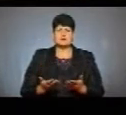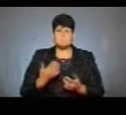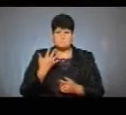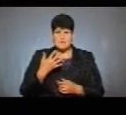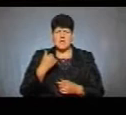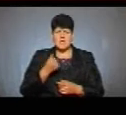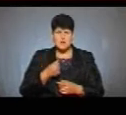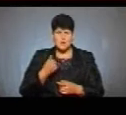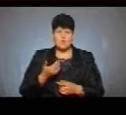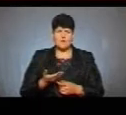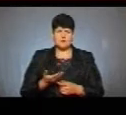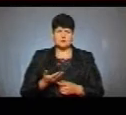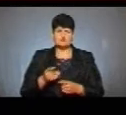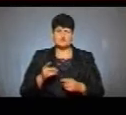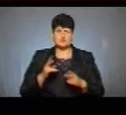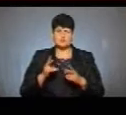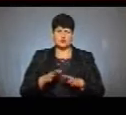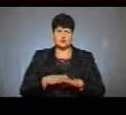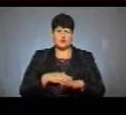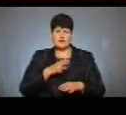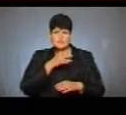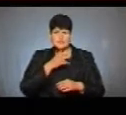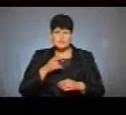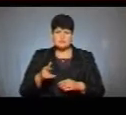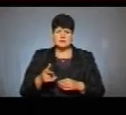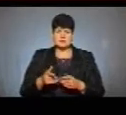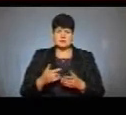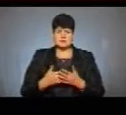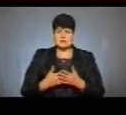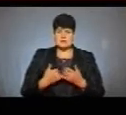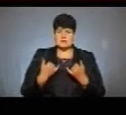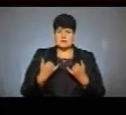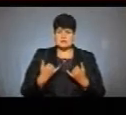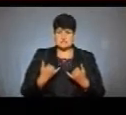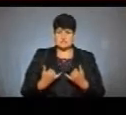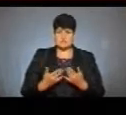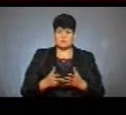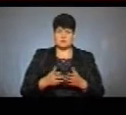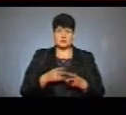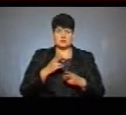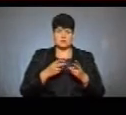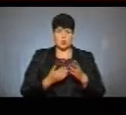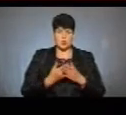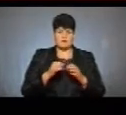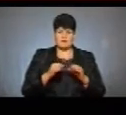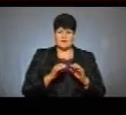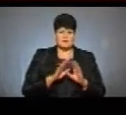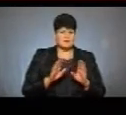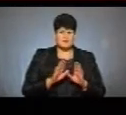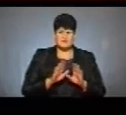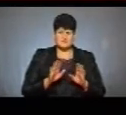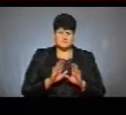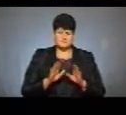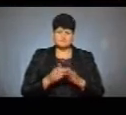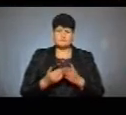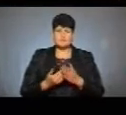років, ви кажете, тобто, що є тривалий термін. Так. Тому що, здається, зараз, і ніби ви апелюєте до нової влади, але ви кажете, що це не тепер, що це завжди нова, так